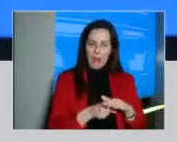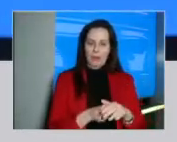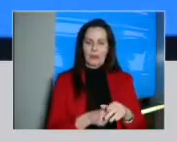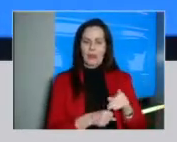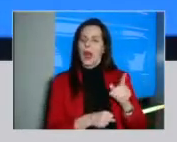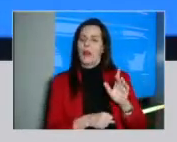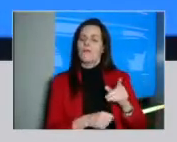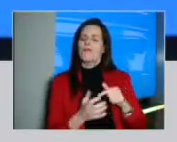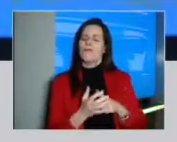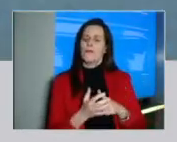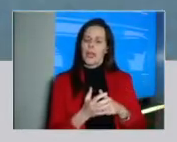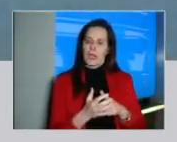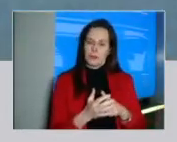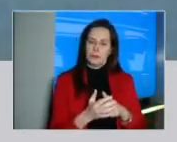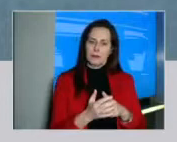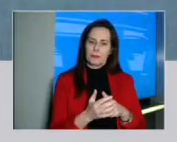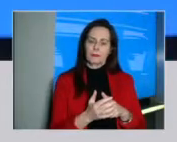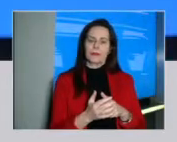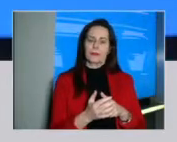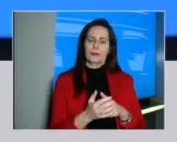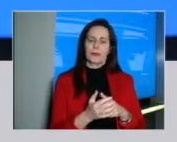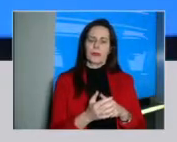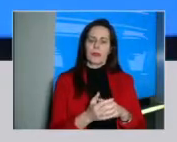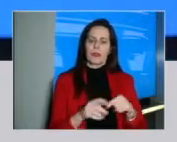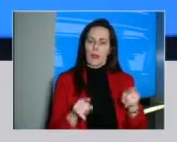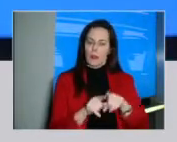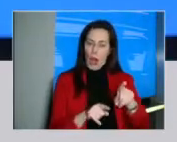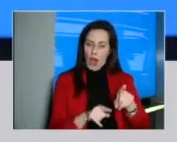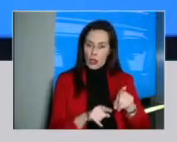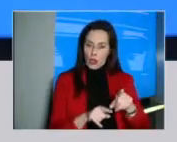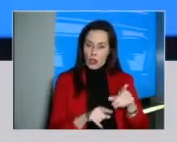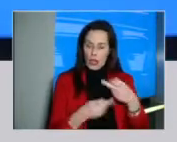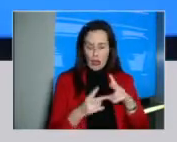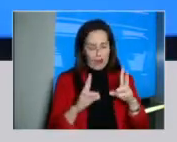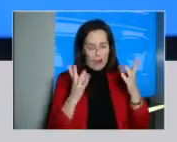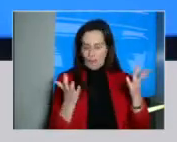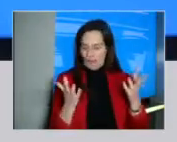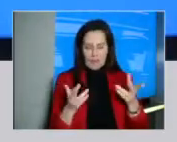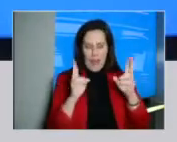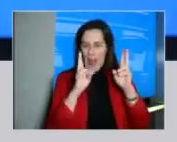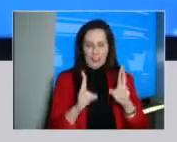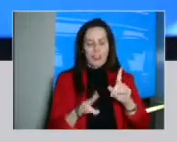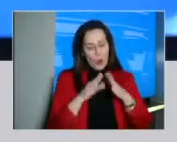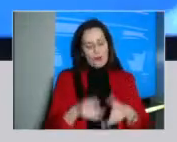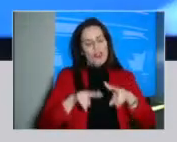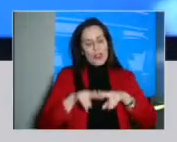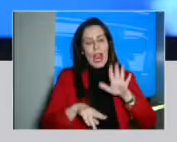לשמר את זה בזמן, בין מערכות הבחירות? כפי שאתה לא תפרק את הצבא בין מלחמה למלחמה, אתה צריך גוף